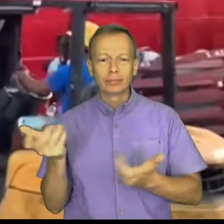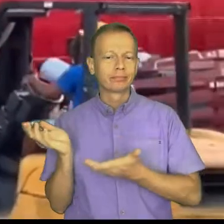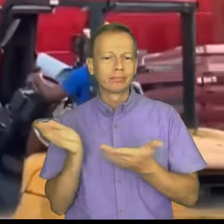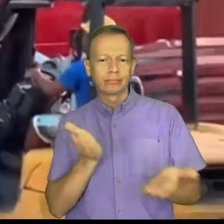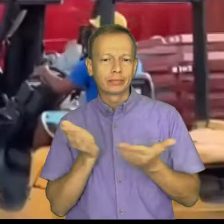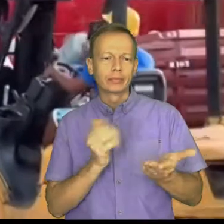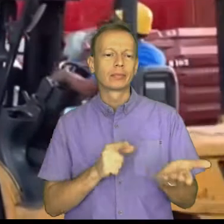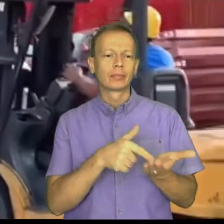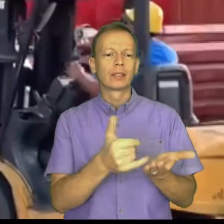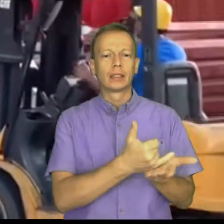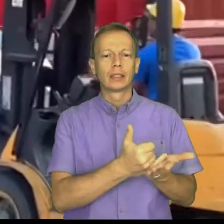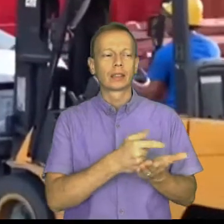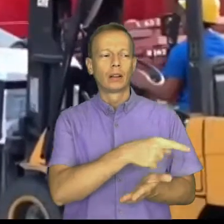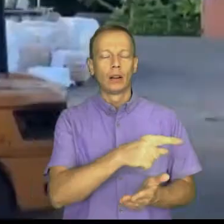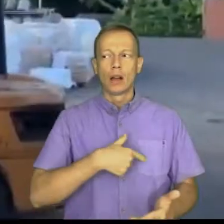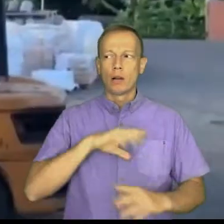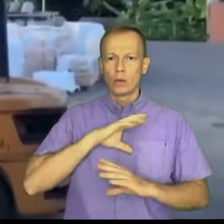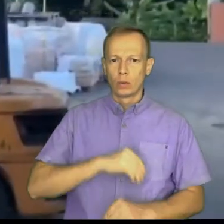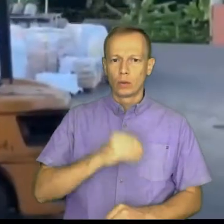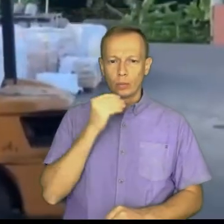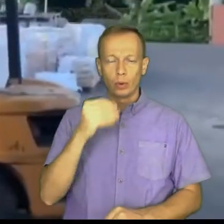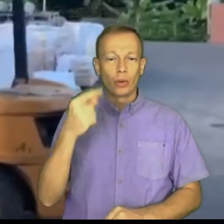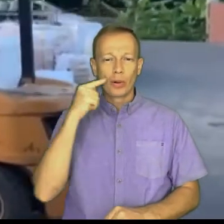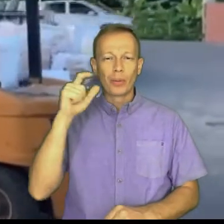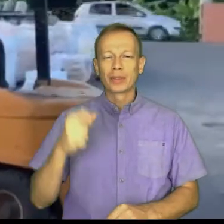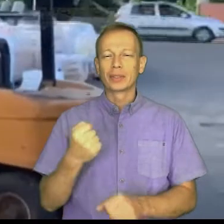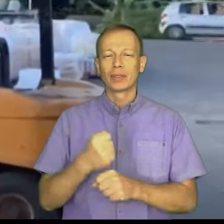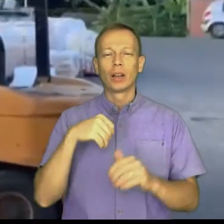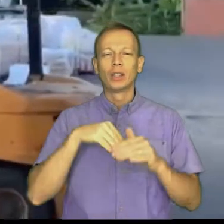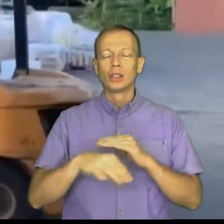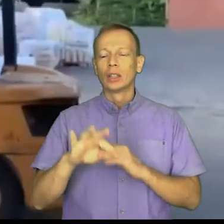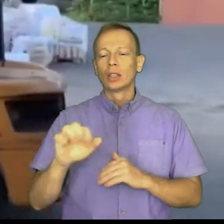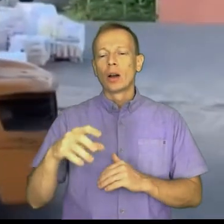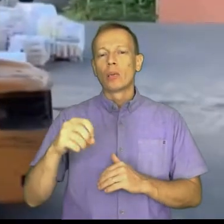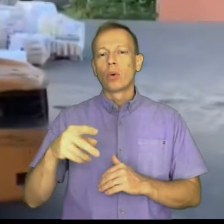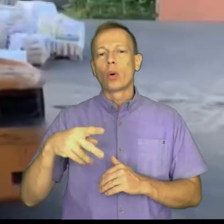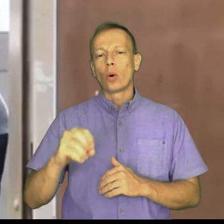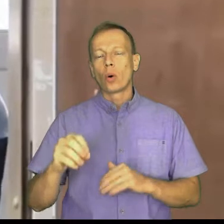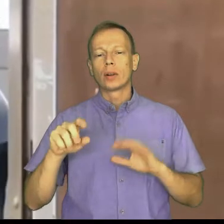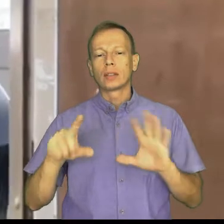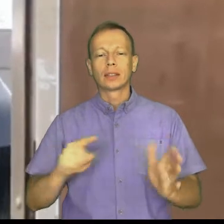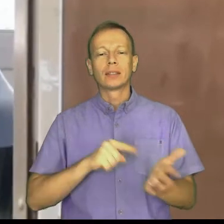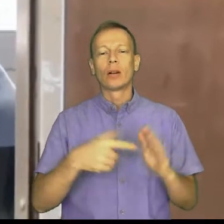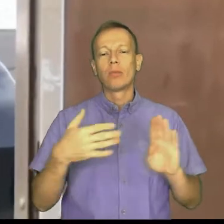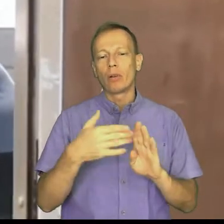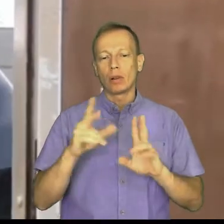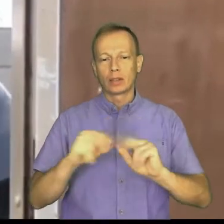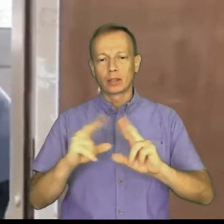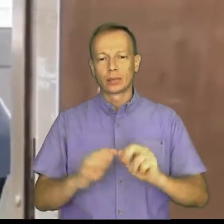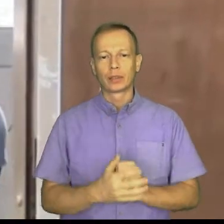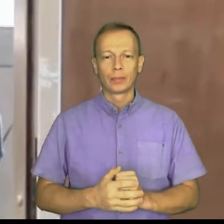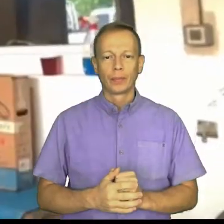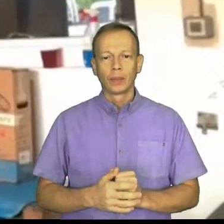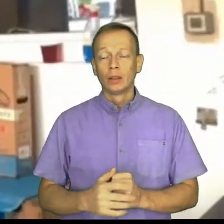îles, rassurant ainsi nos populations. Lucien Terhi, employé de Taporo 7 à Bora Bora, répond à Rosana Maihota. Ça